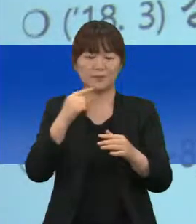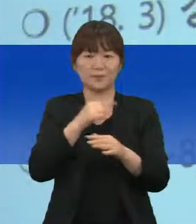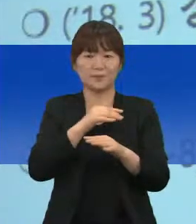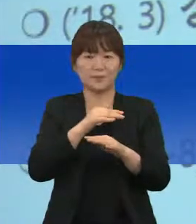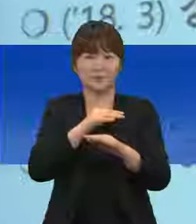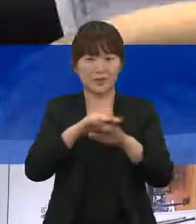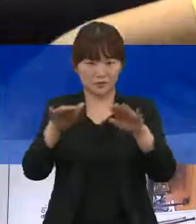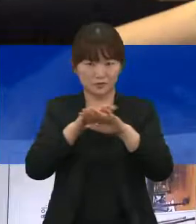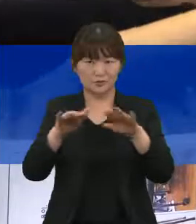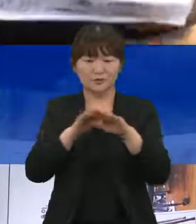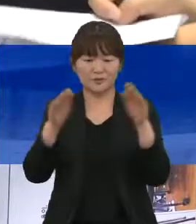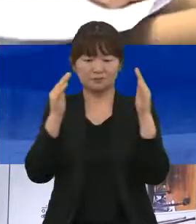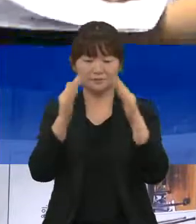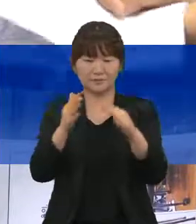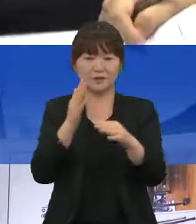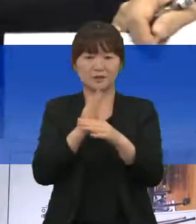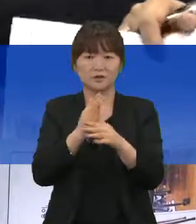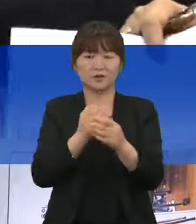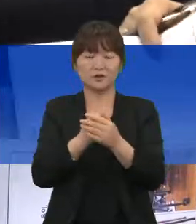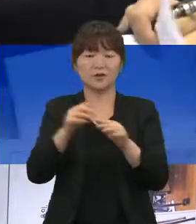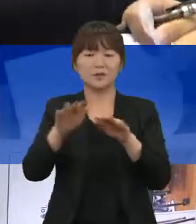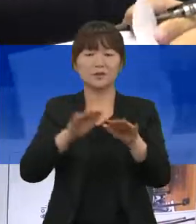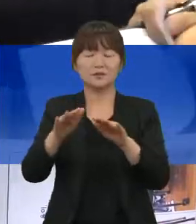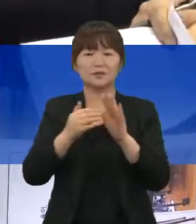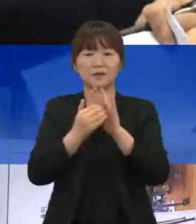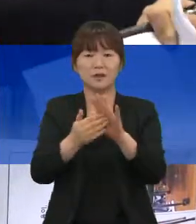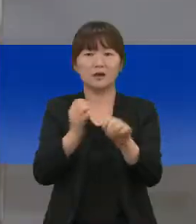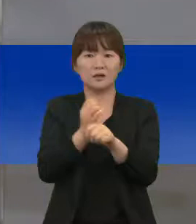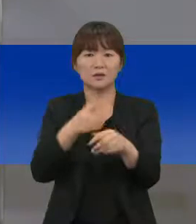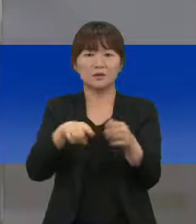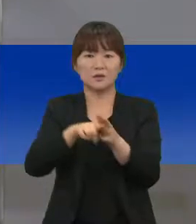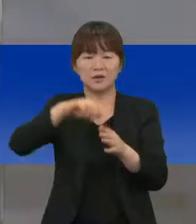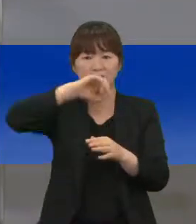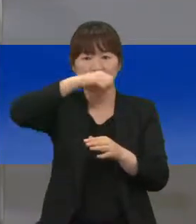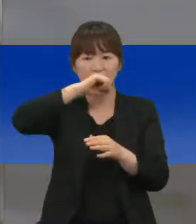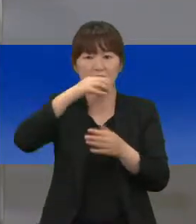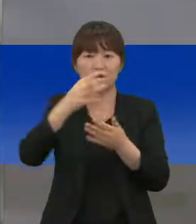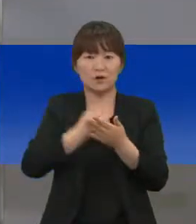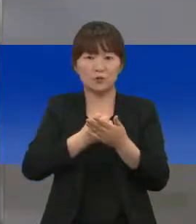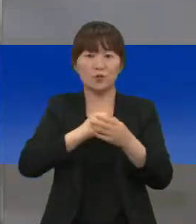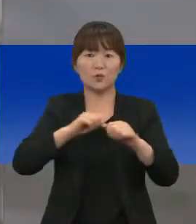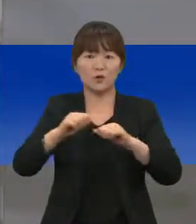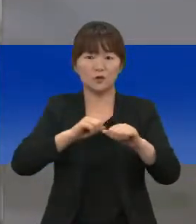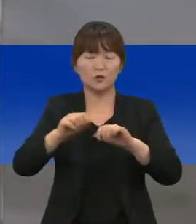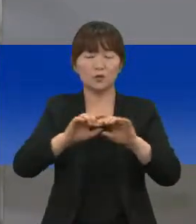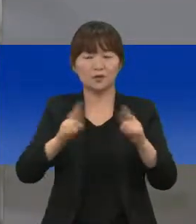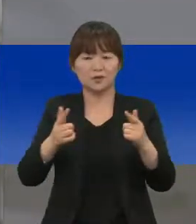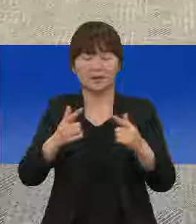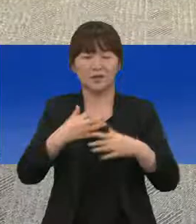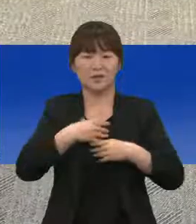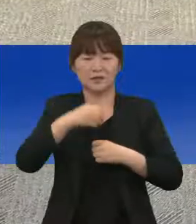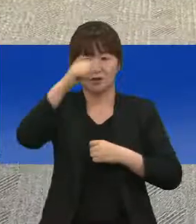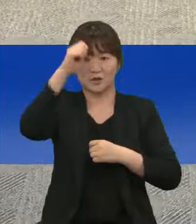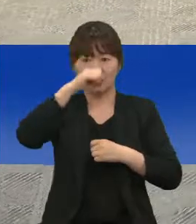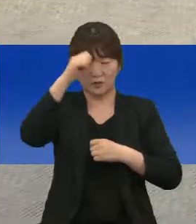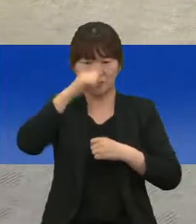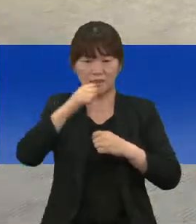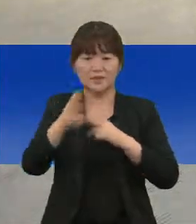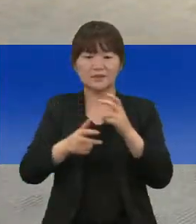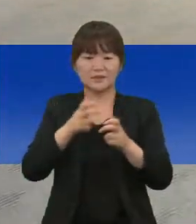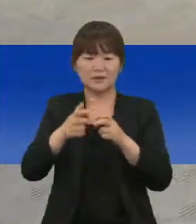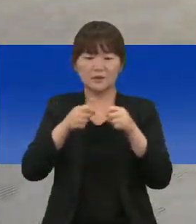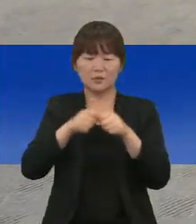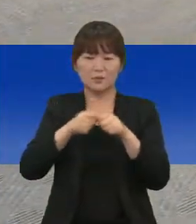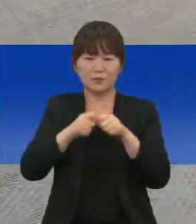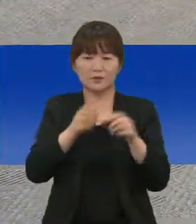이후 피해 수습에 전 행정력을 기울여왔으며 지진 대비를 위해 예산 확보에 나서는 등 안전모 보급